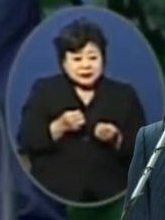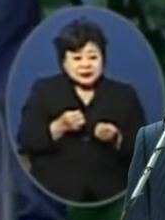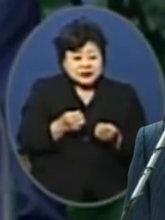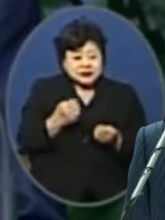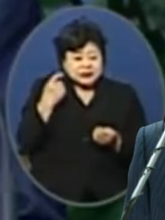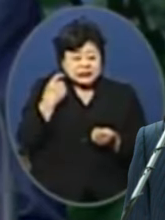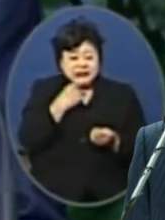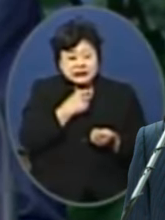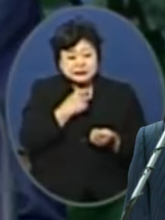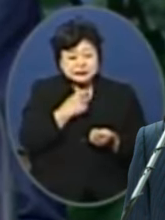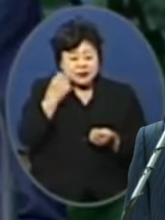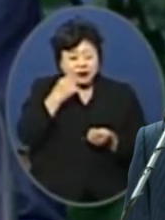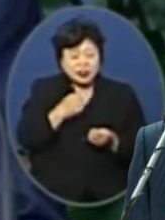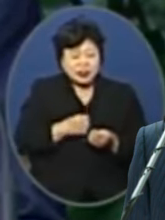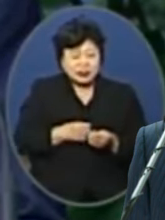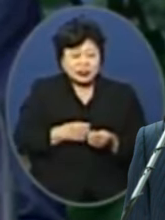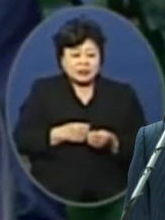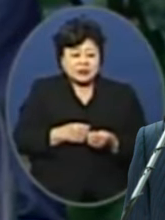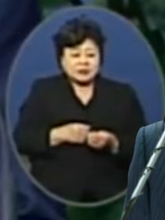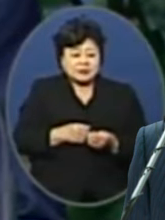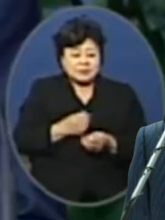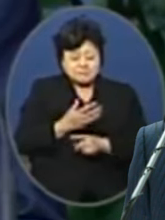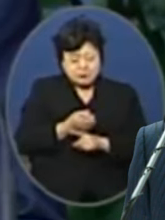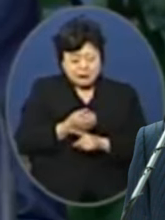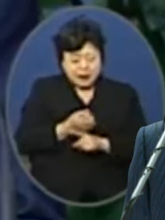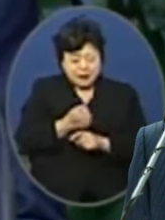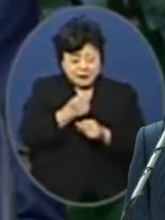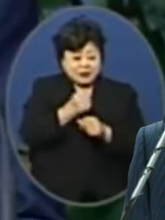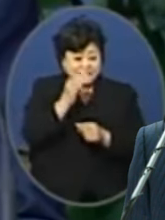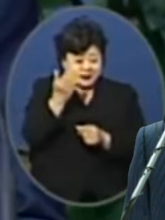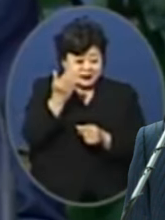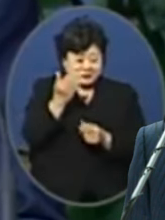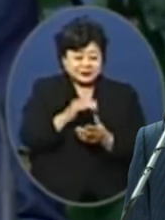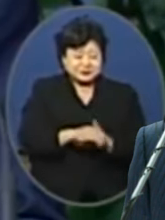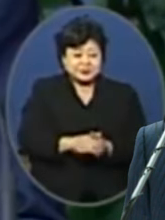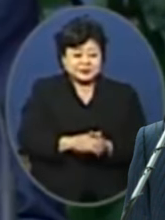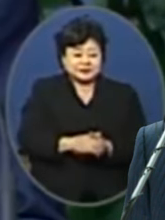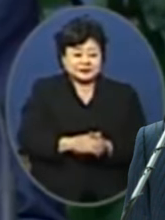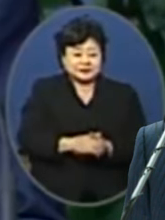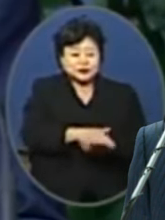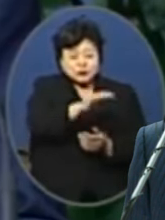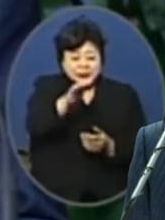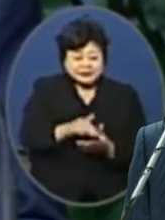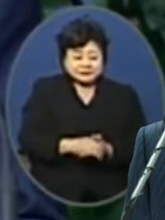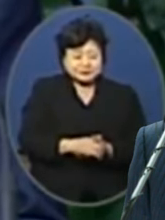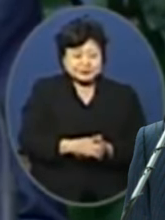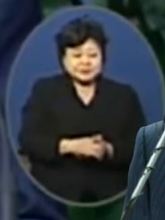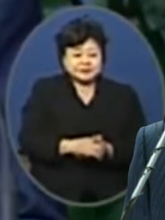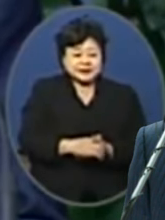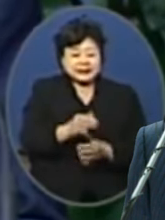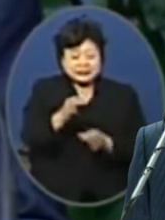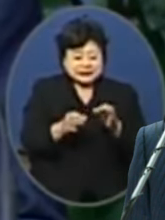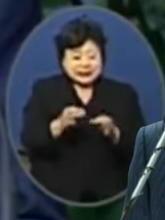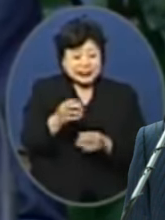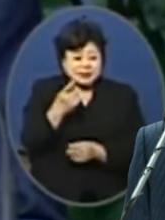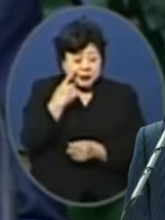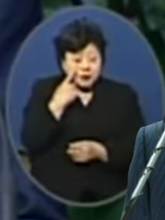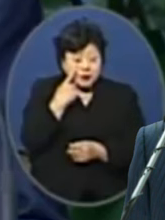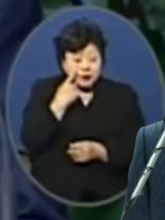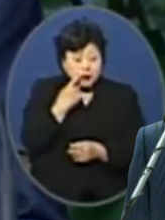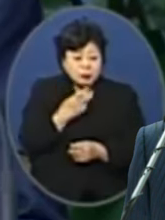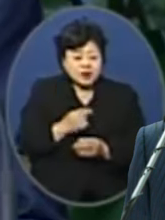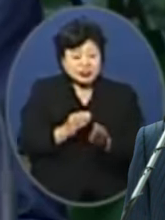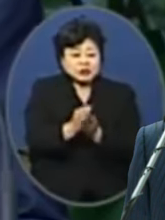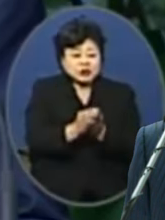구설 영적인 구설을 마음속에 보배를 맺게 되는 것입니다 우리가 시장에 가서 보면은 진주